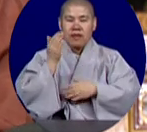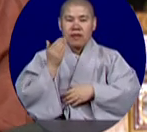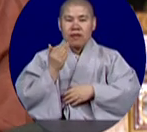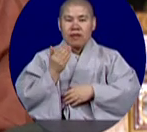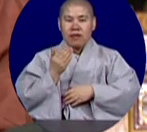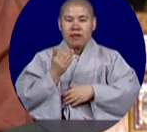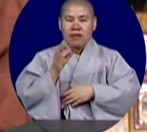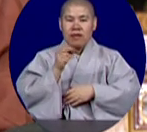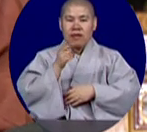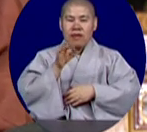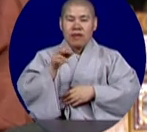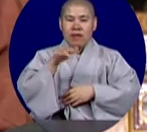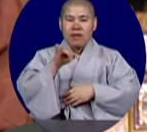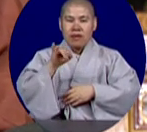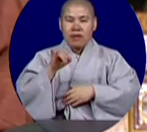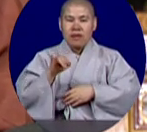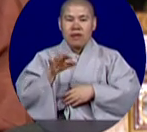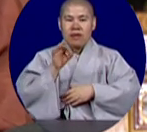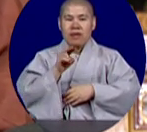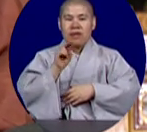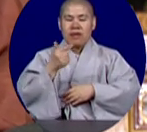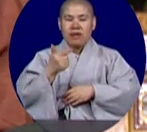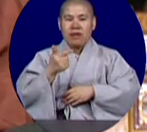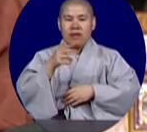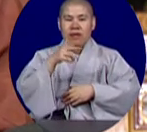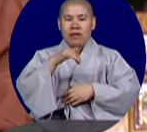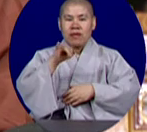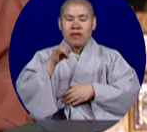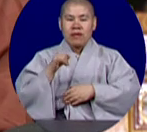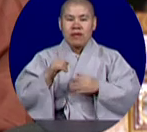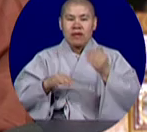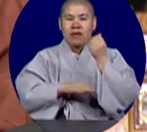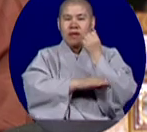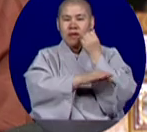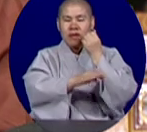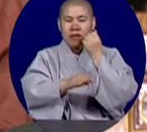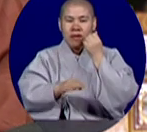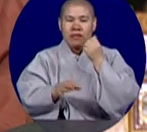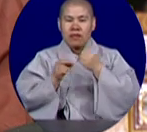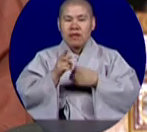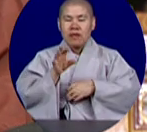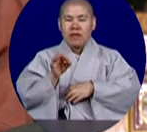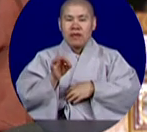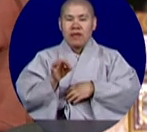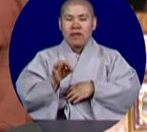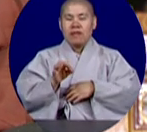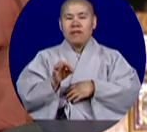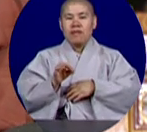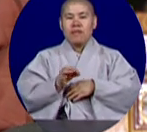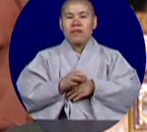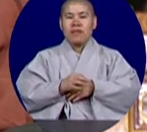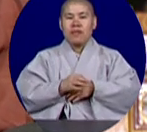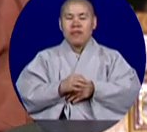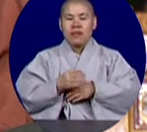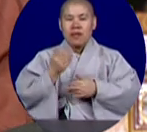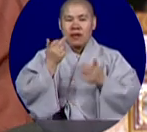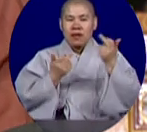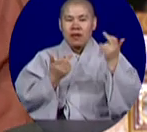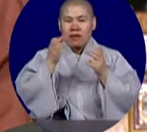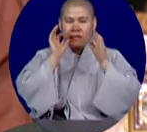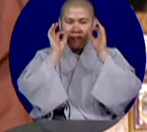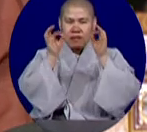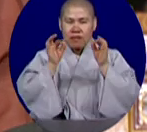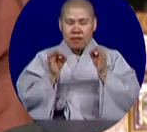그래서 영지예요. 그림자 영자 연못 짓자. 산이 환하게 보여 비쳐요. 그 나는 어릴 때